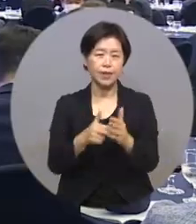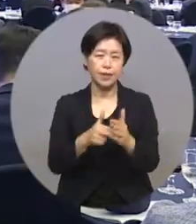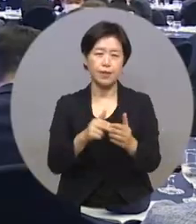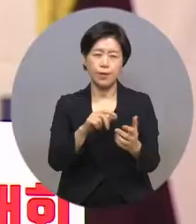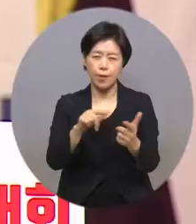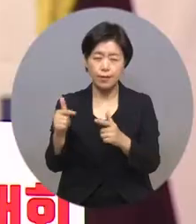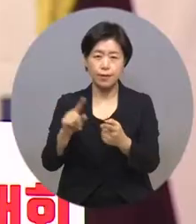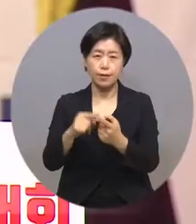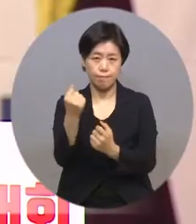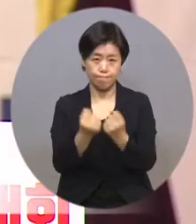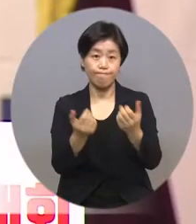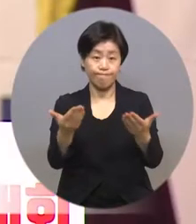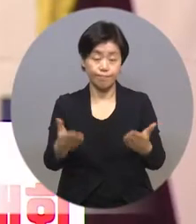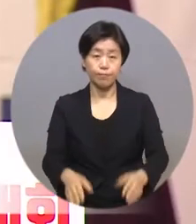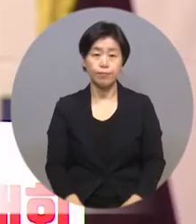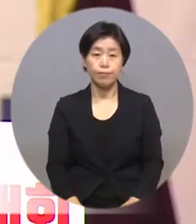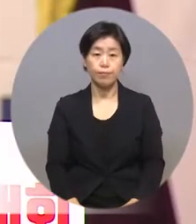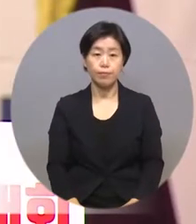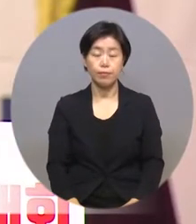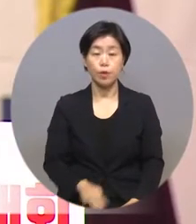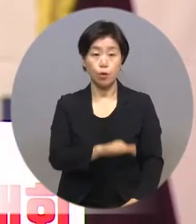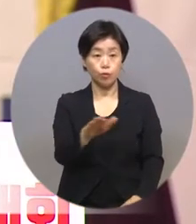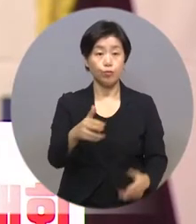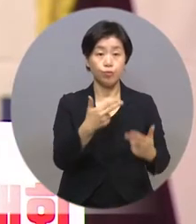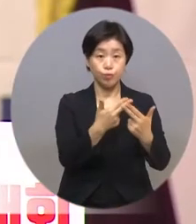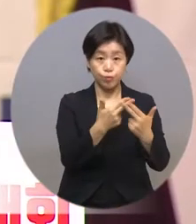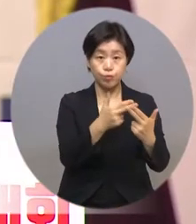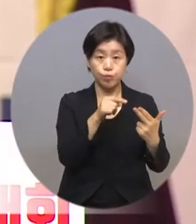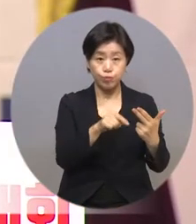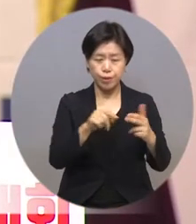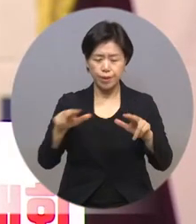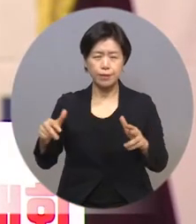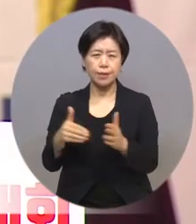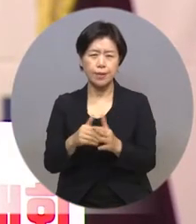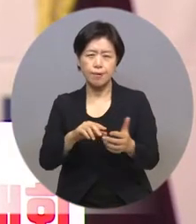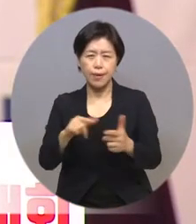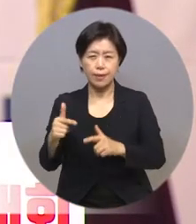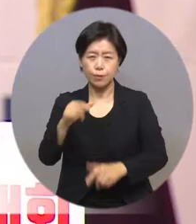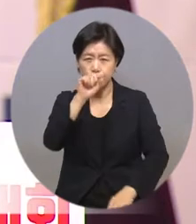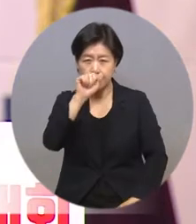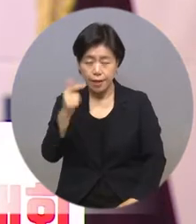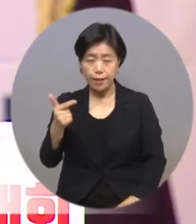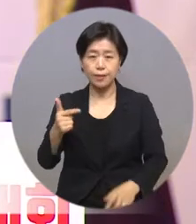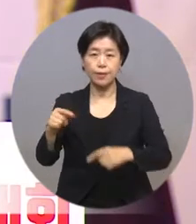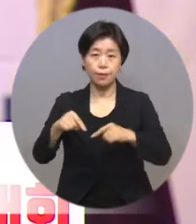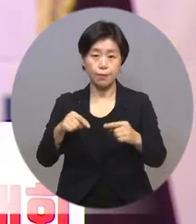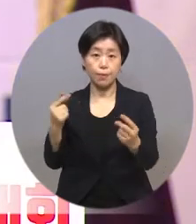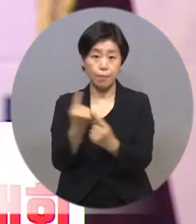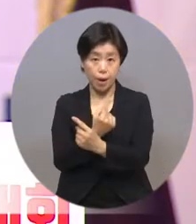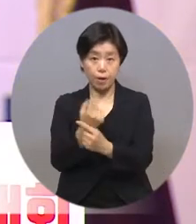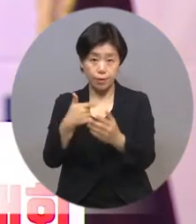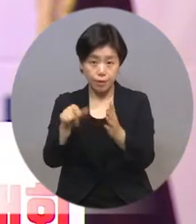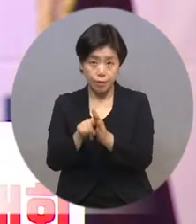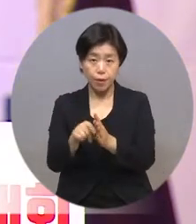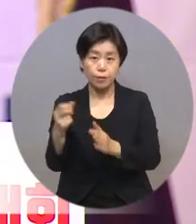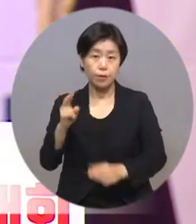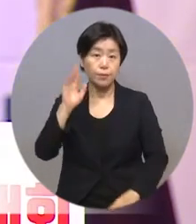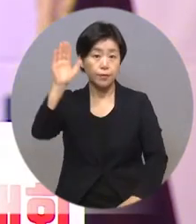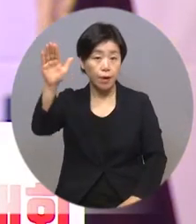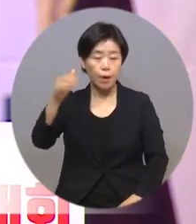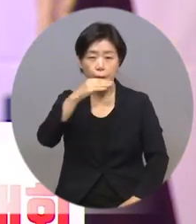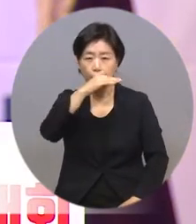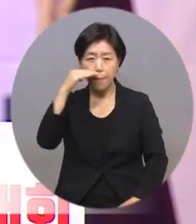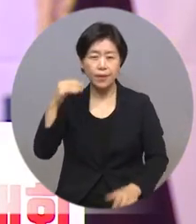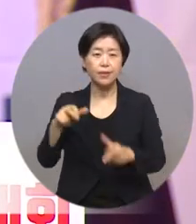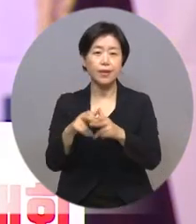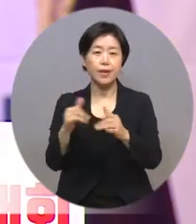밝혔습니다. 우리 지장협은 지금까지 불합리한 제도의 개선과 미래의 올바른 장애인 정책을 세워가기